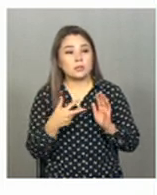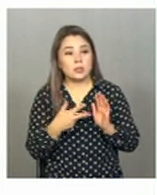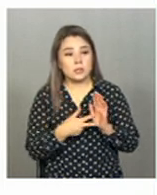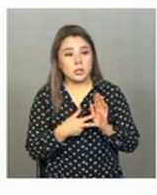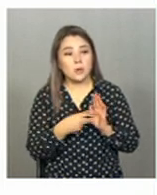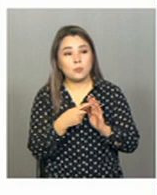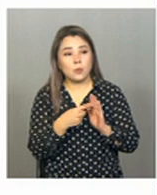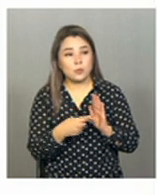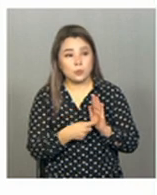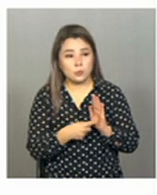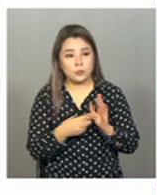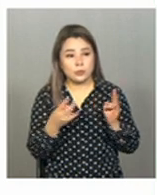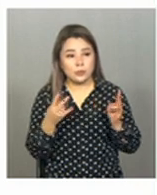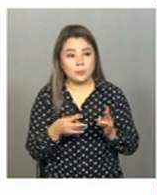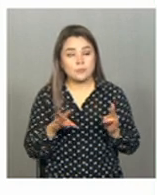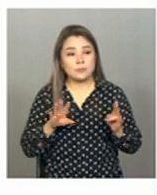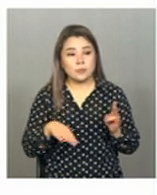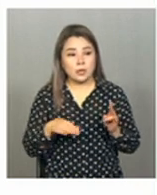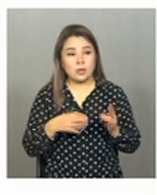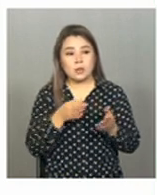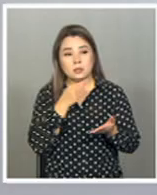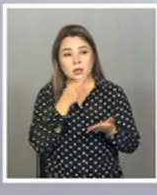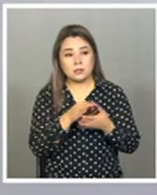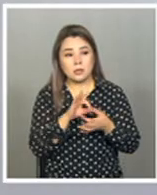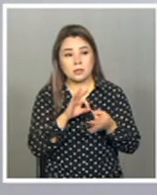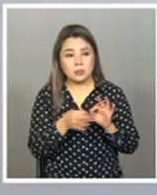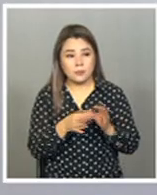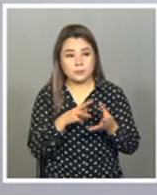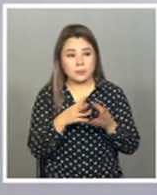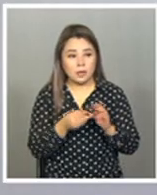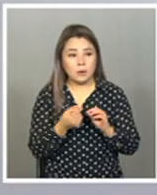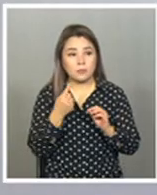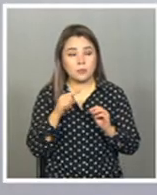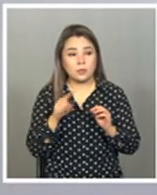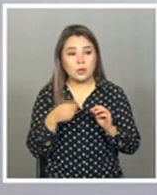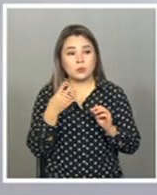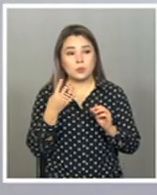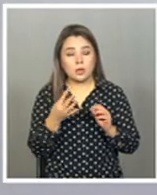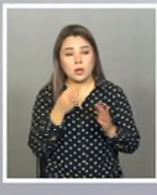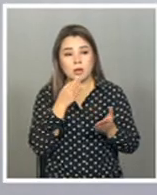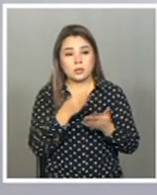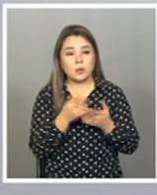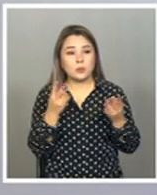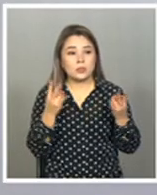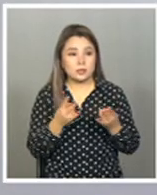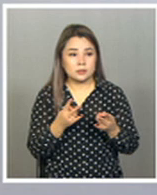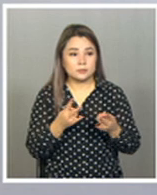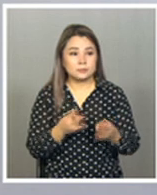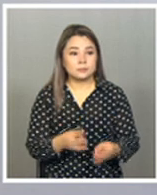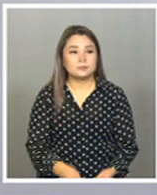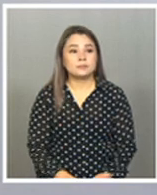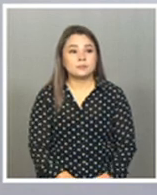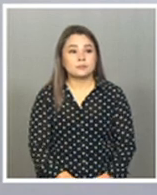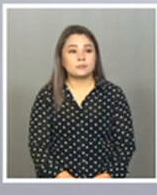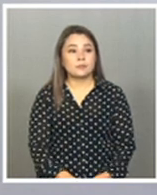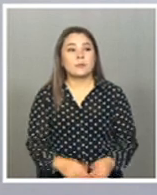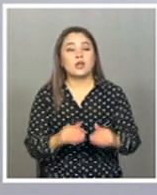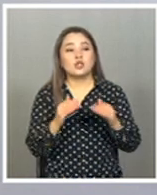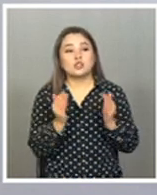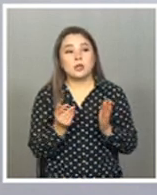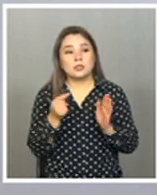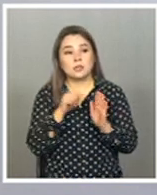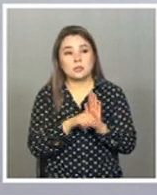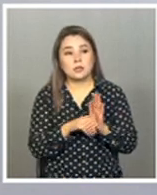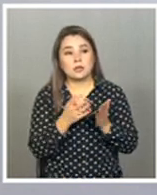аламыз. Одан соң шыққан бөліндінің мәнін 1,4-ке көбейту керек. Жақшадағы бөліндінің мәнін